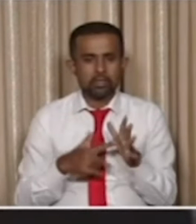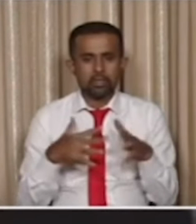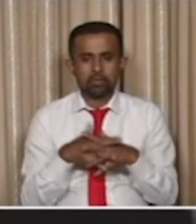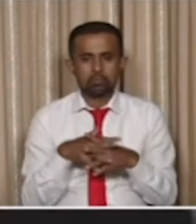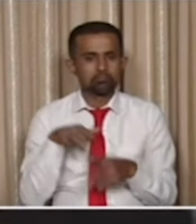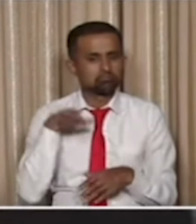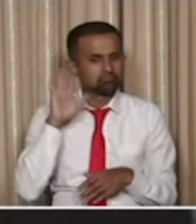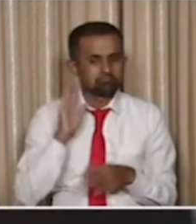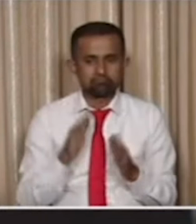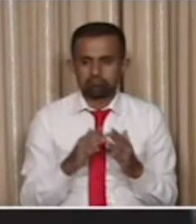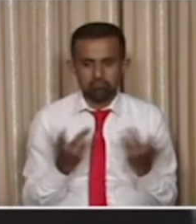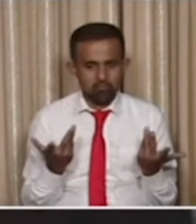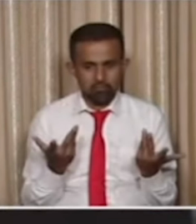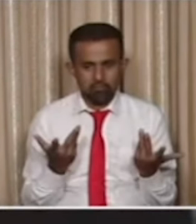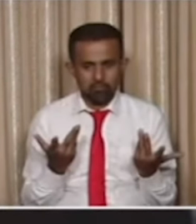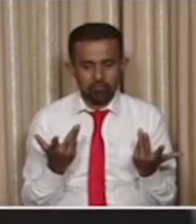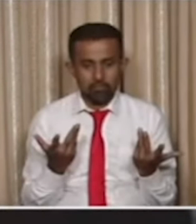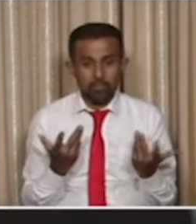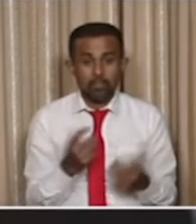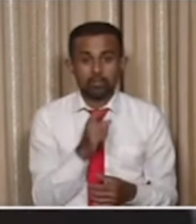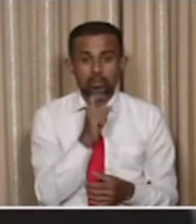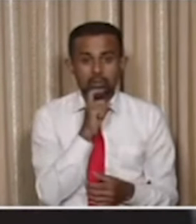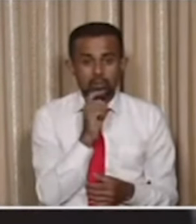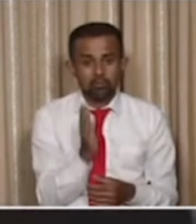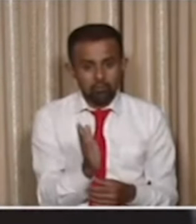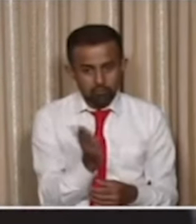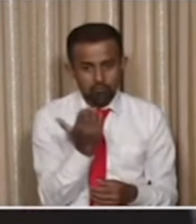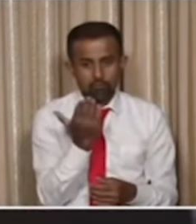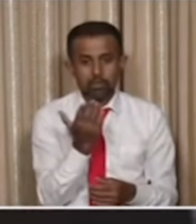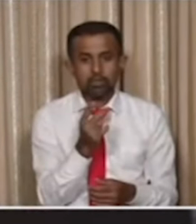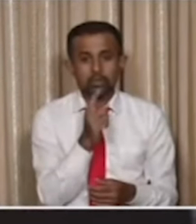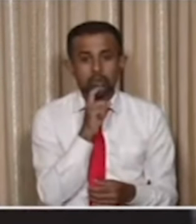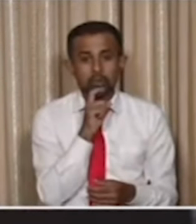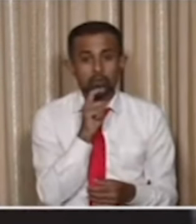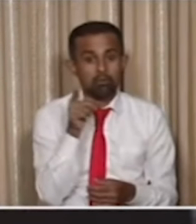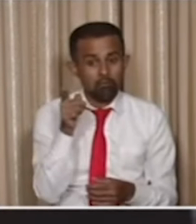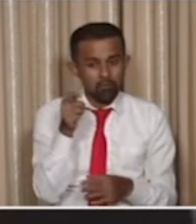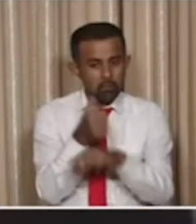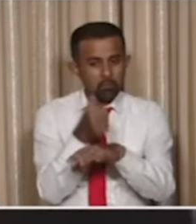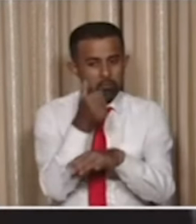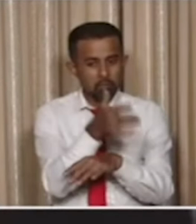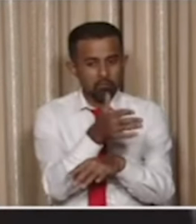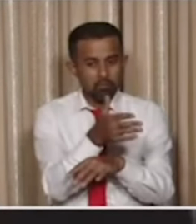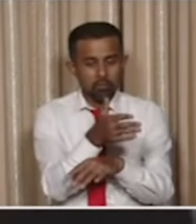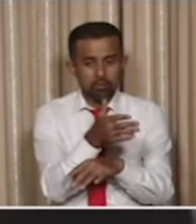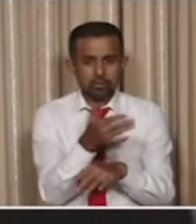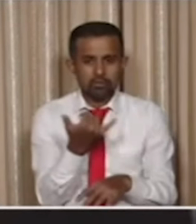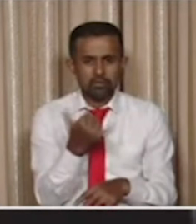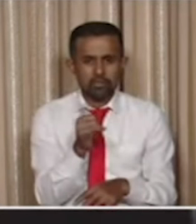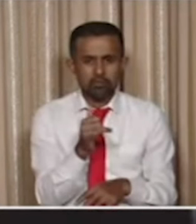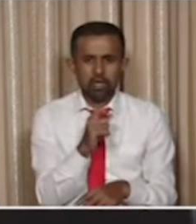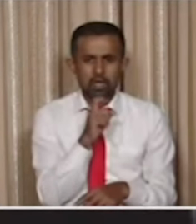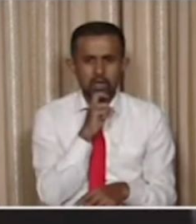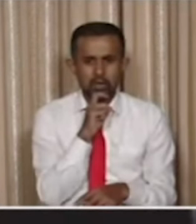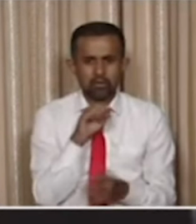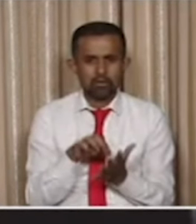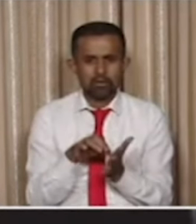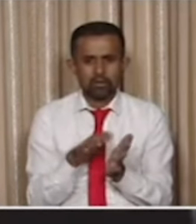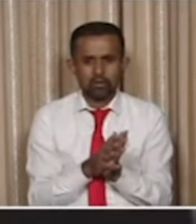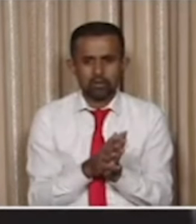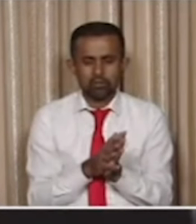නැහැ. ඒ නිසාම අධිකරණයේ විසින් අධිකරණයට අපහාස කිරීම සම්බන්ධයෙන් ලබා දුන්නු සමහර නඩු තීන්දුව